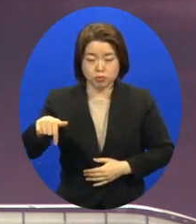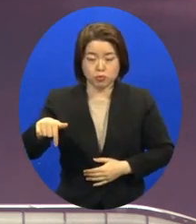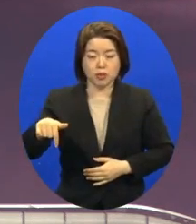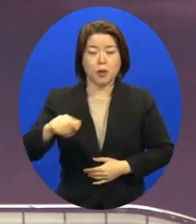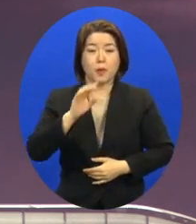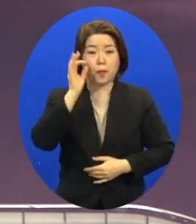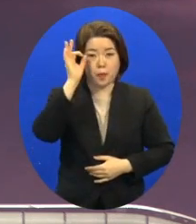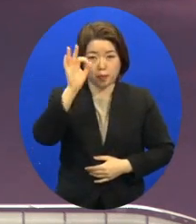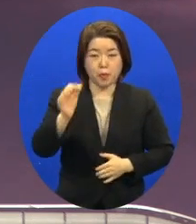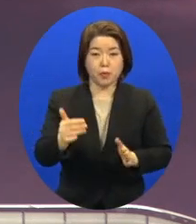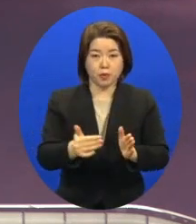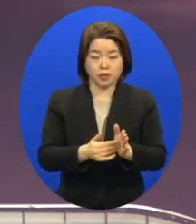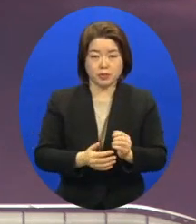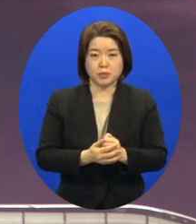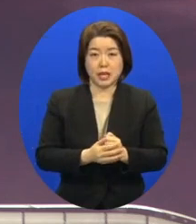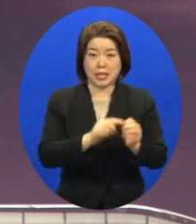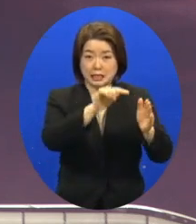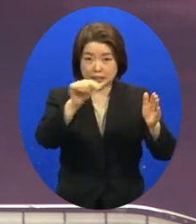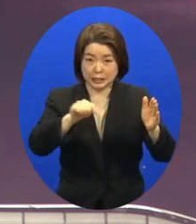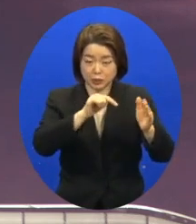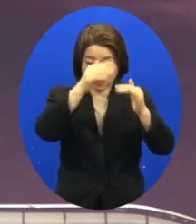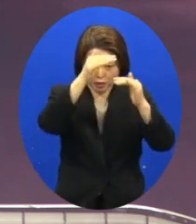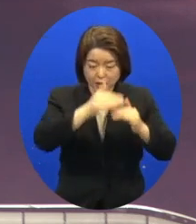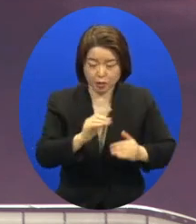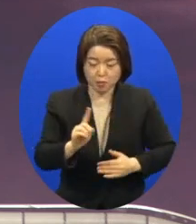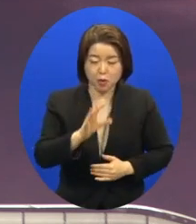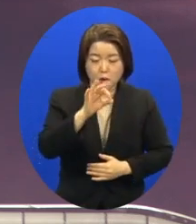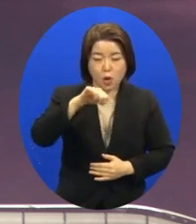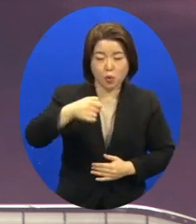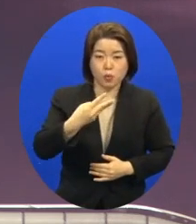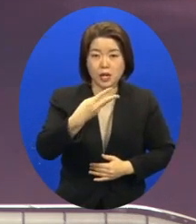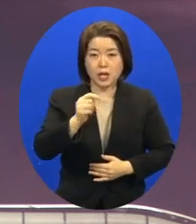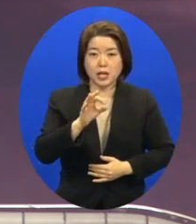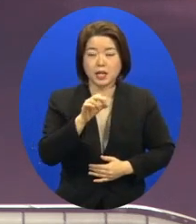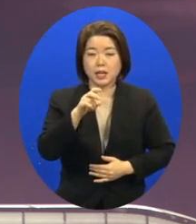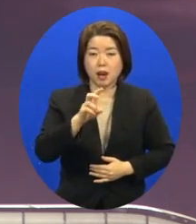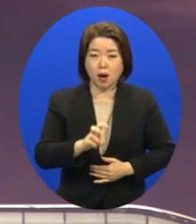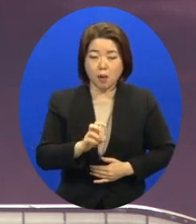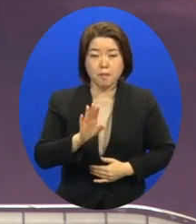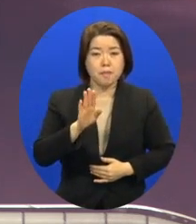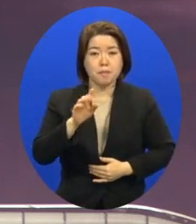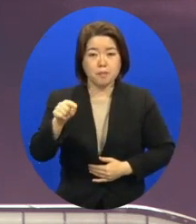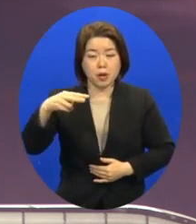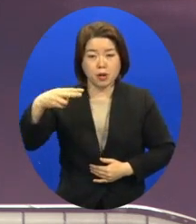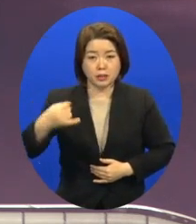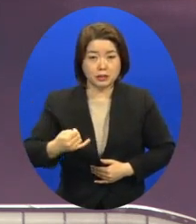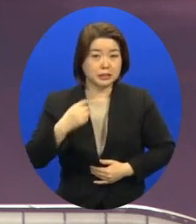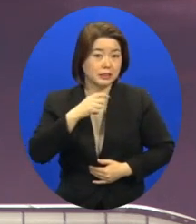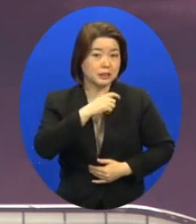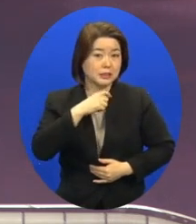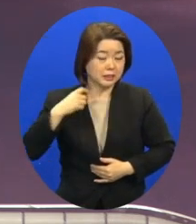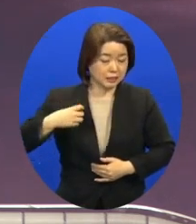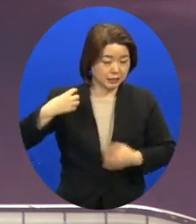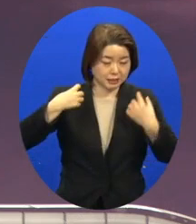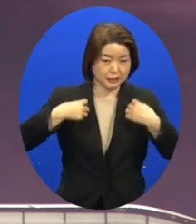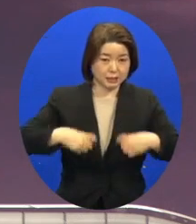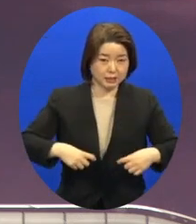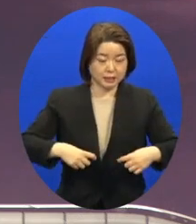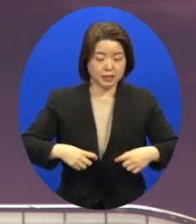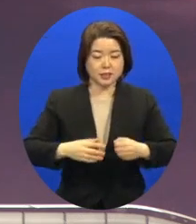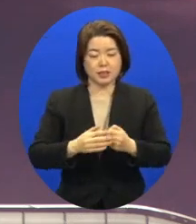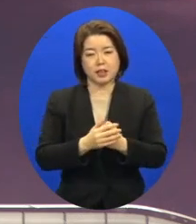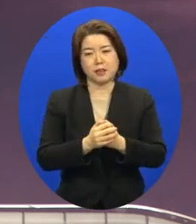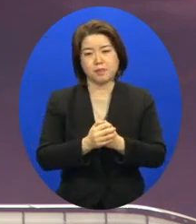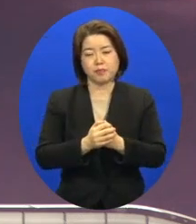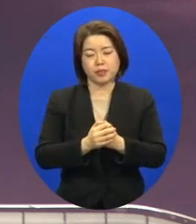거기에 윌리엄 버드라는 사제가 성경을 영어로 번역해서 사람들에게 나누어주는